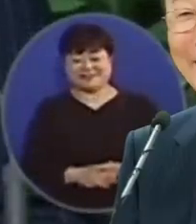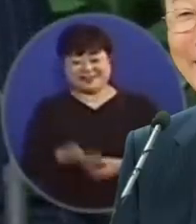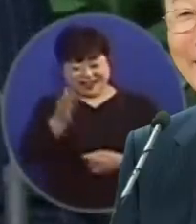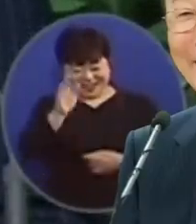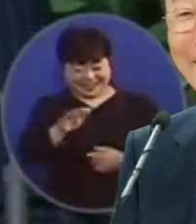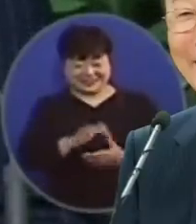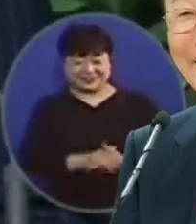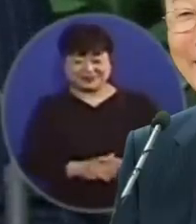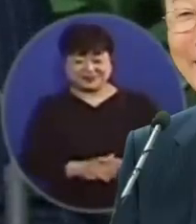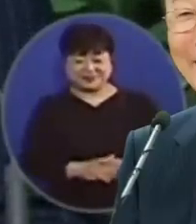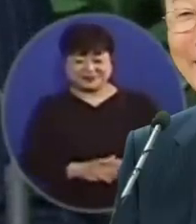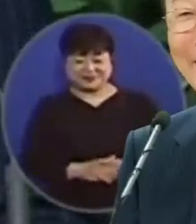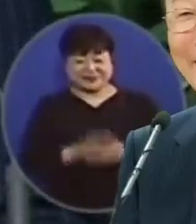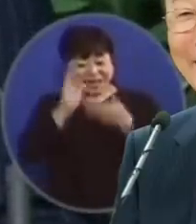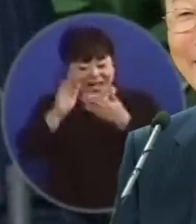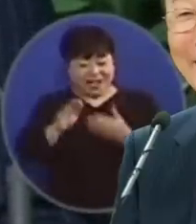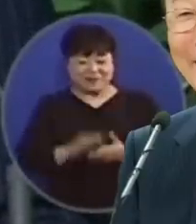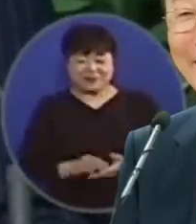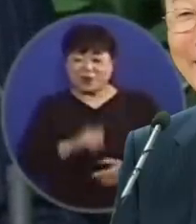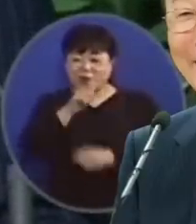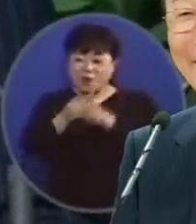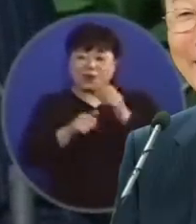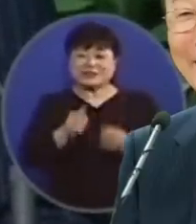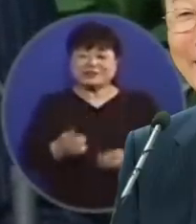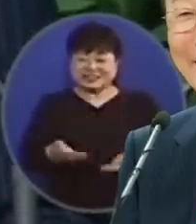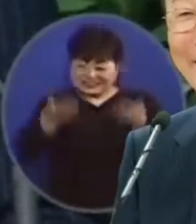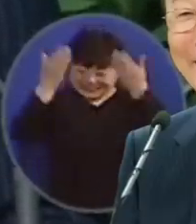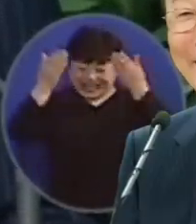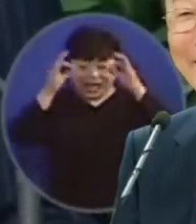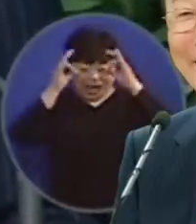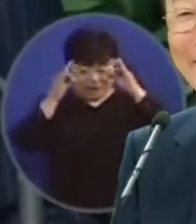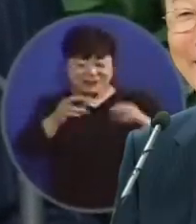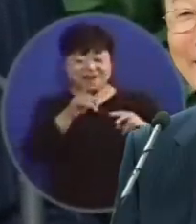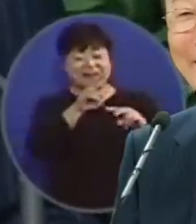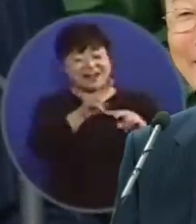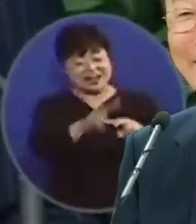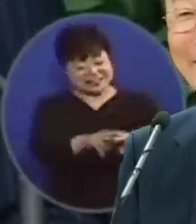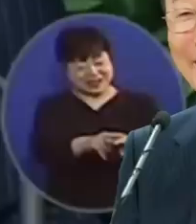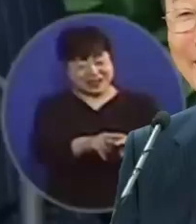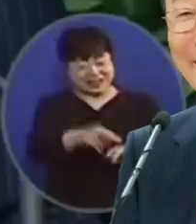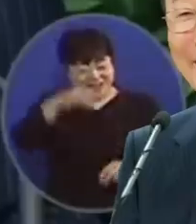그러나 앞으로 한 50년만 지나고 이 자리에 앉아서 보면